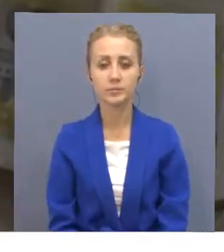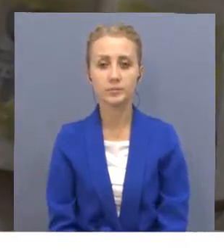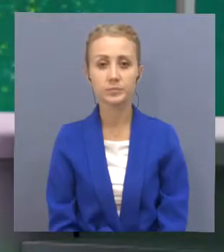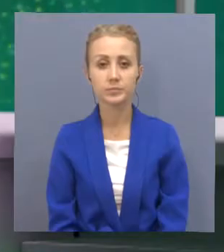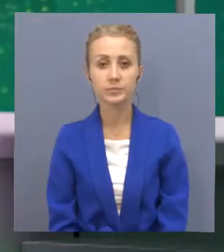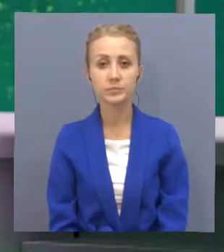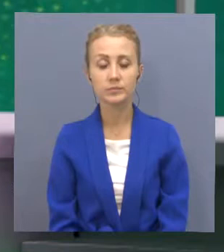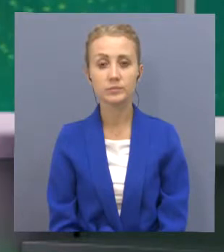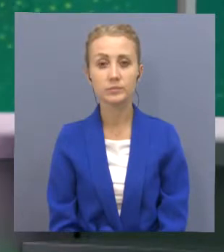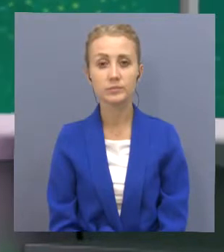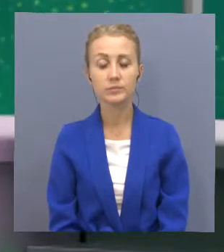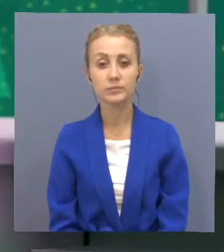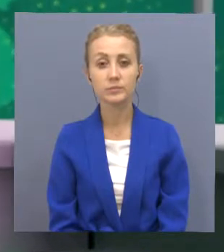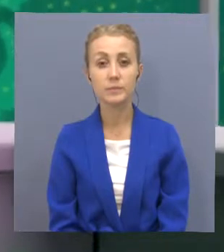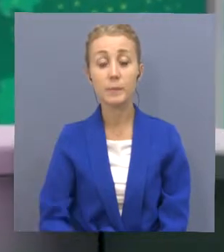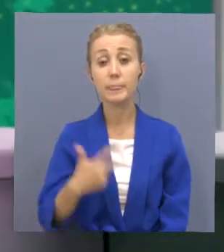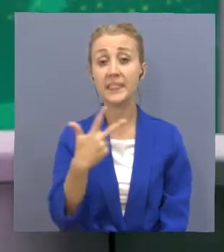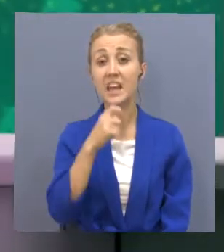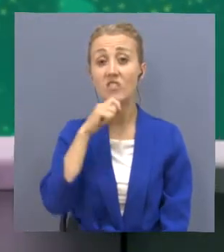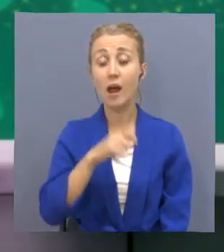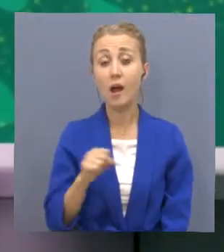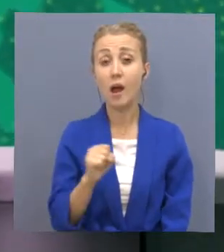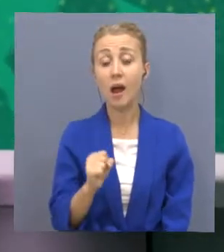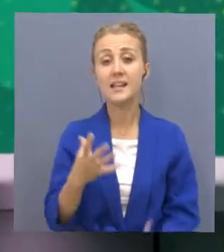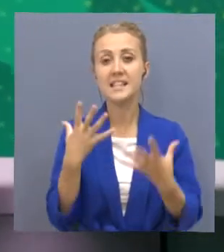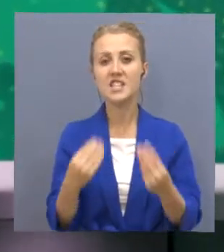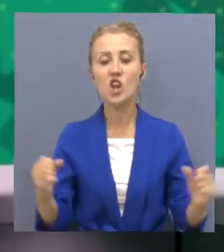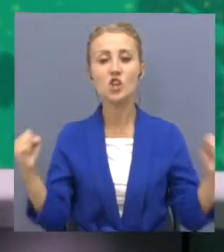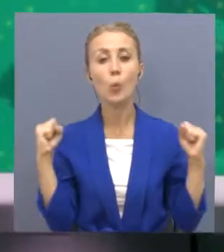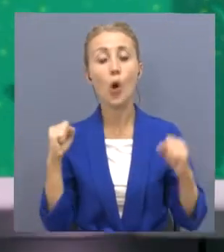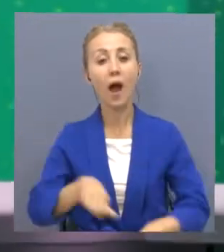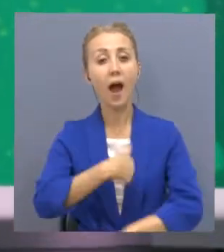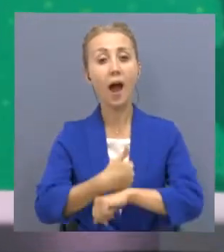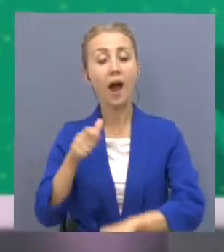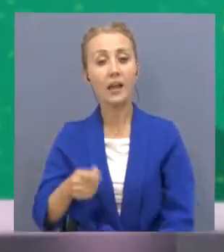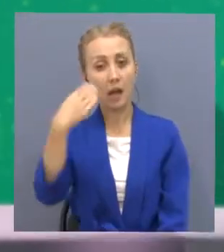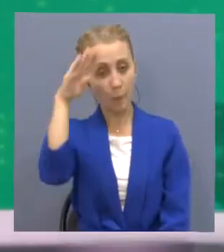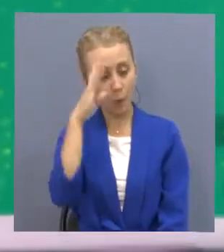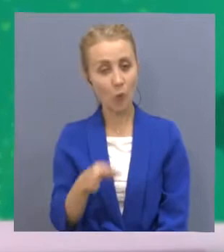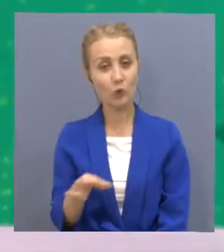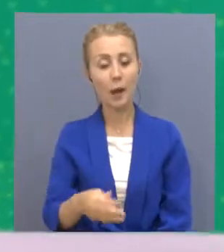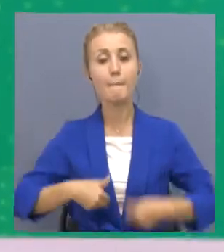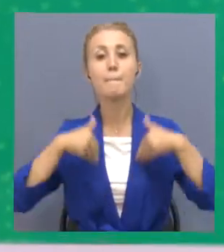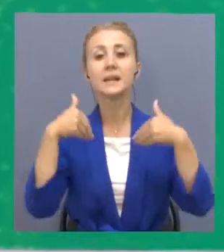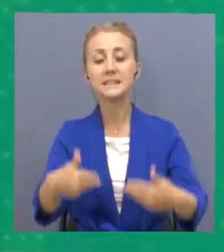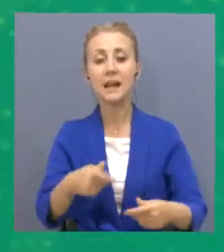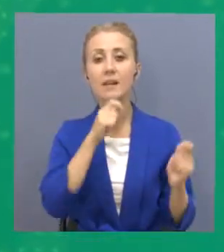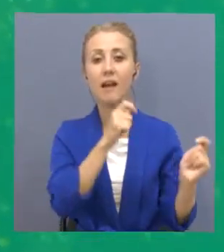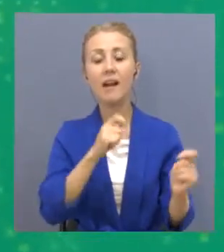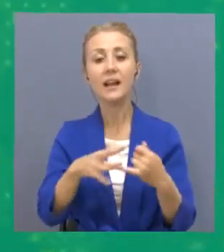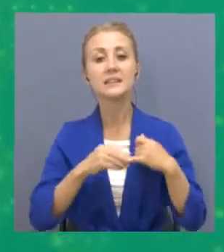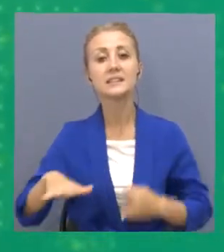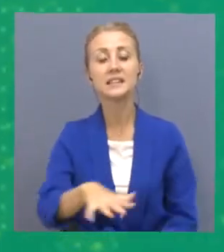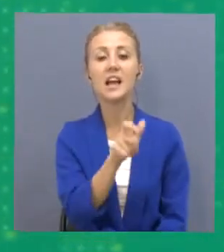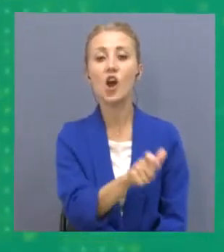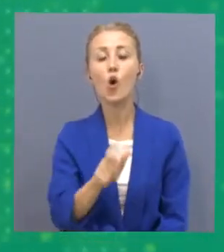Ахпарат. Третье воскресенье августа – День спорта. Аким Акмолинской области Эрмек Маржакпаев поздравил и наградил земляков, внесших